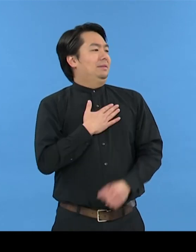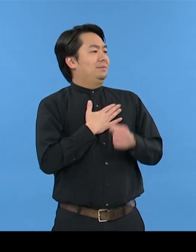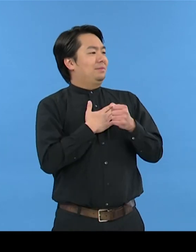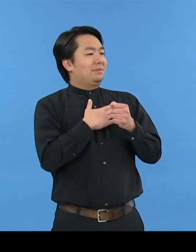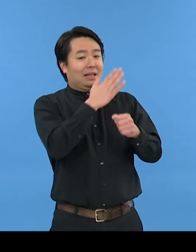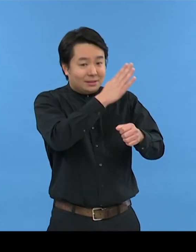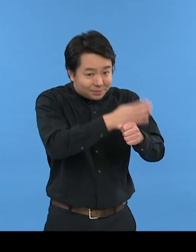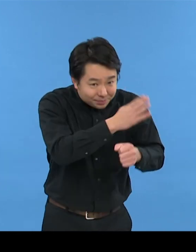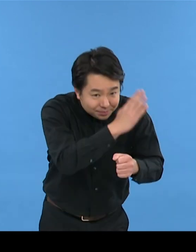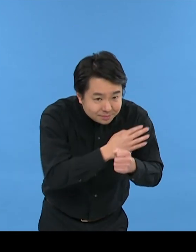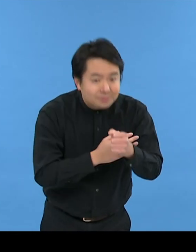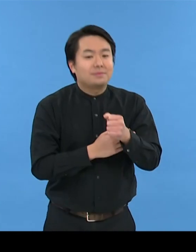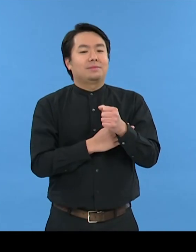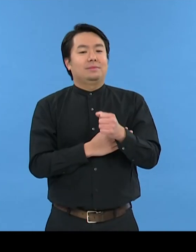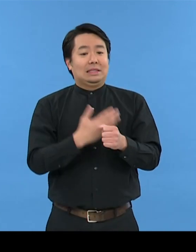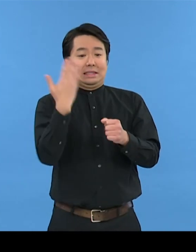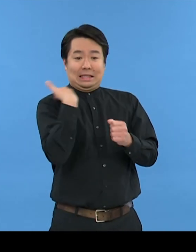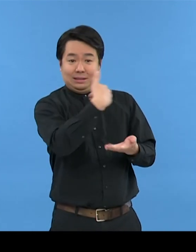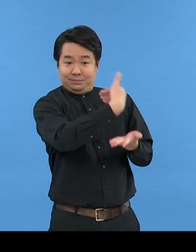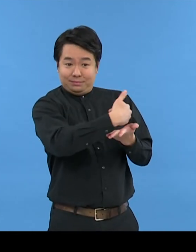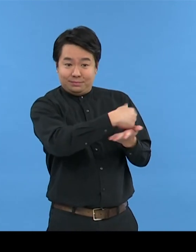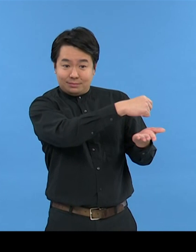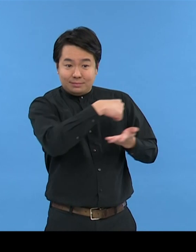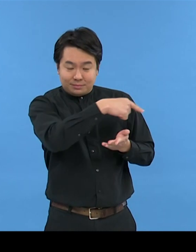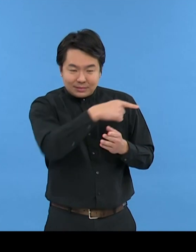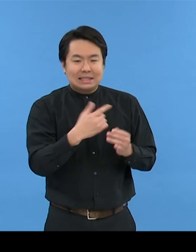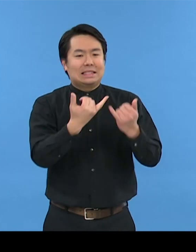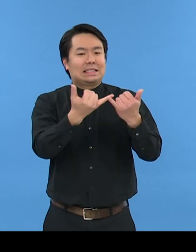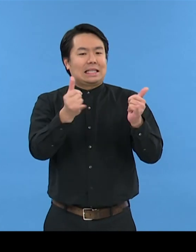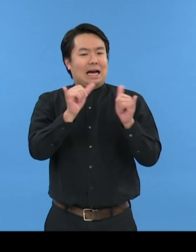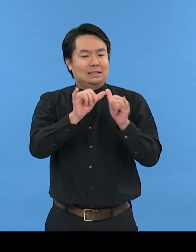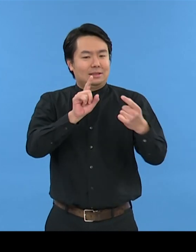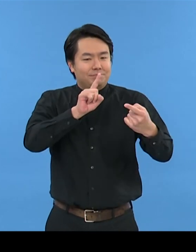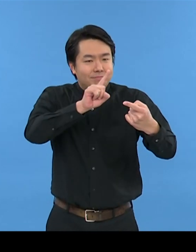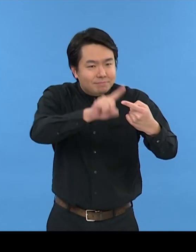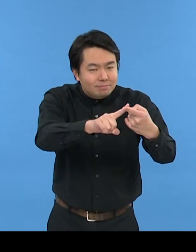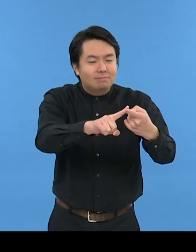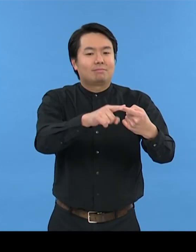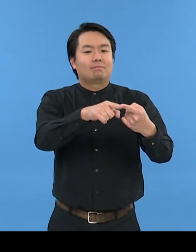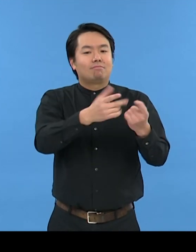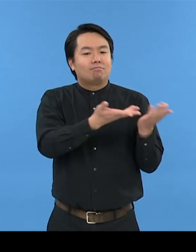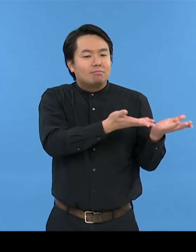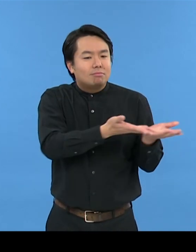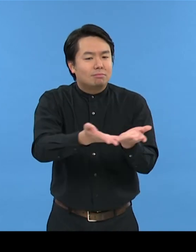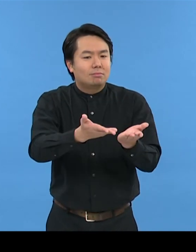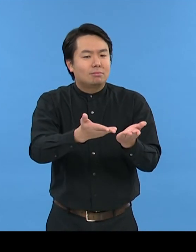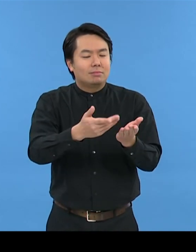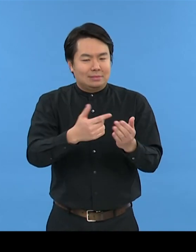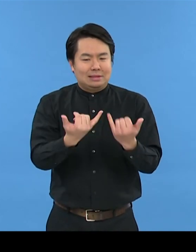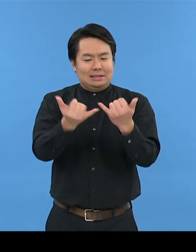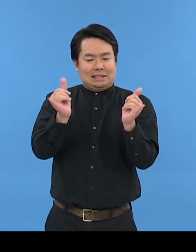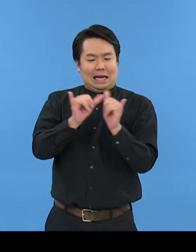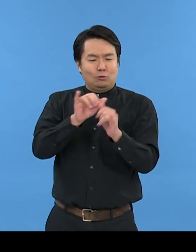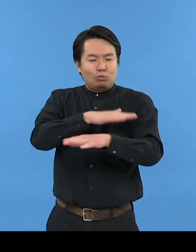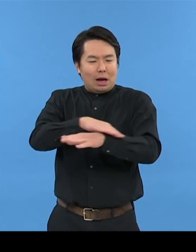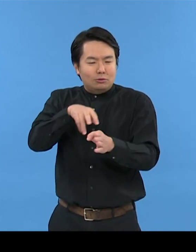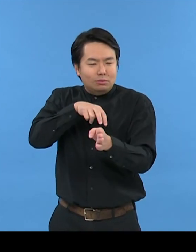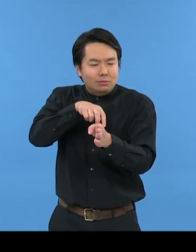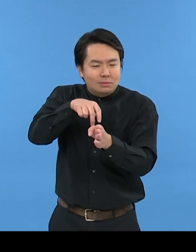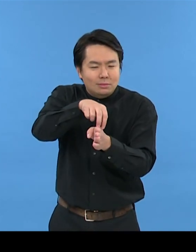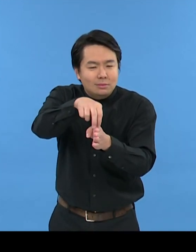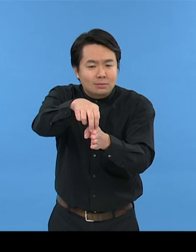ありがとうございます先ほどのお話にあります社会に適合する迎合